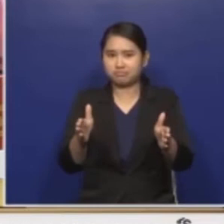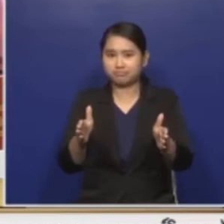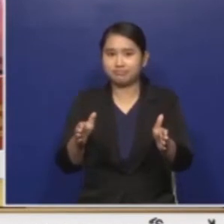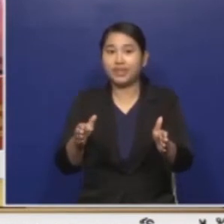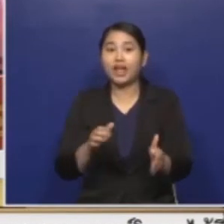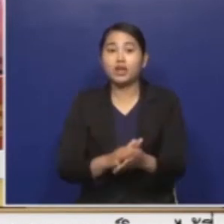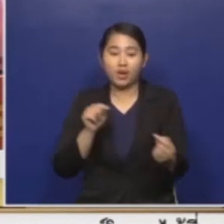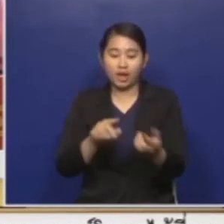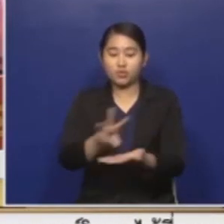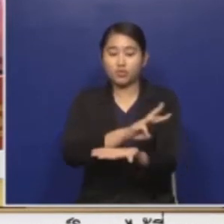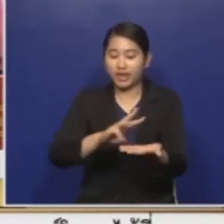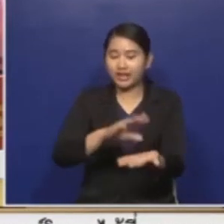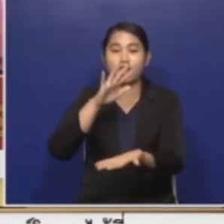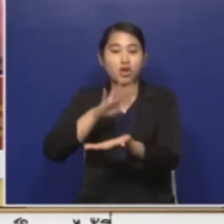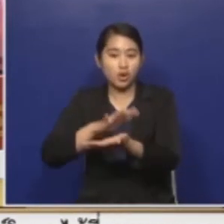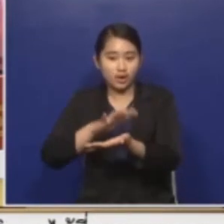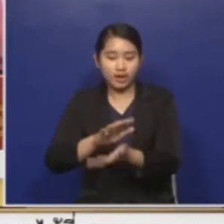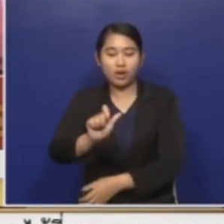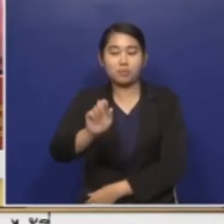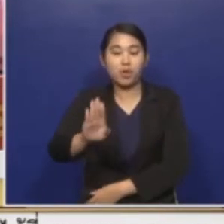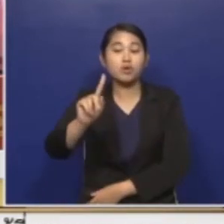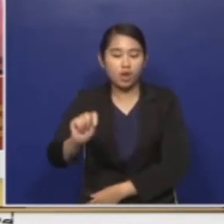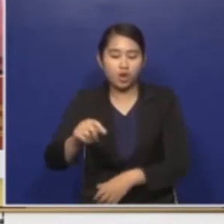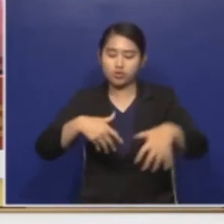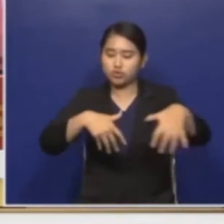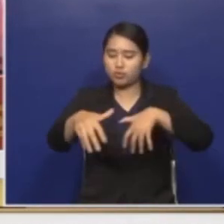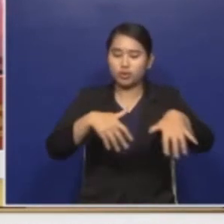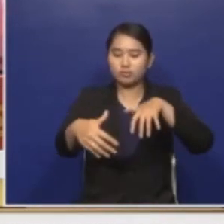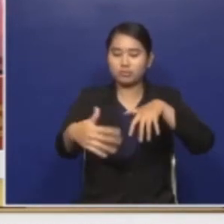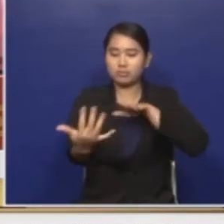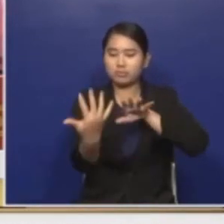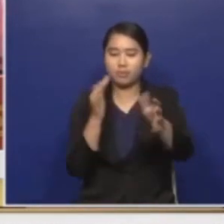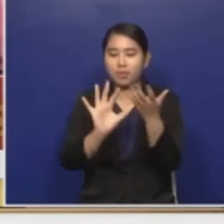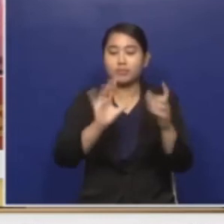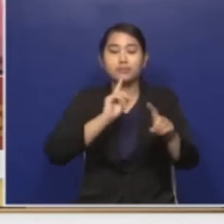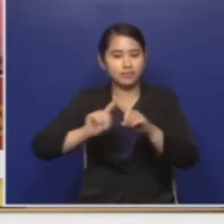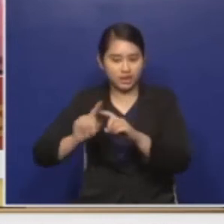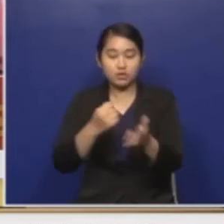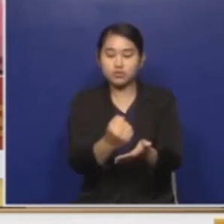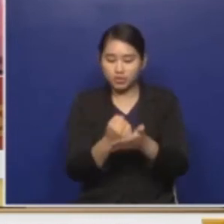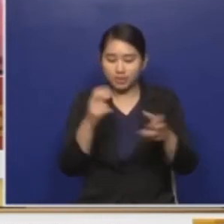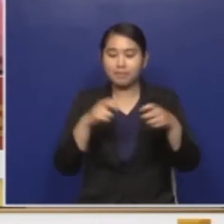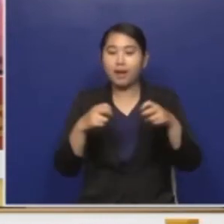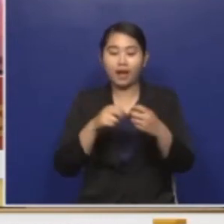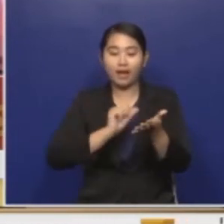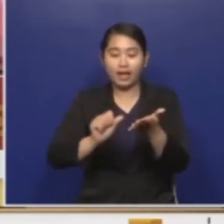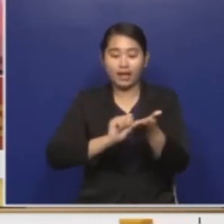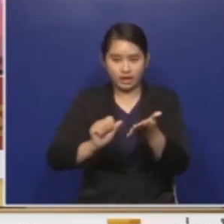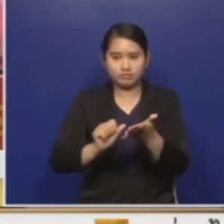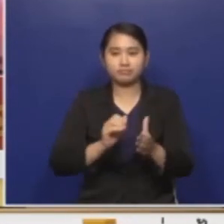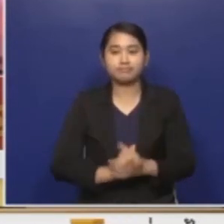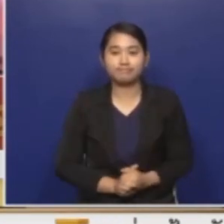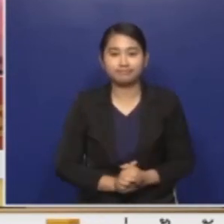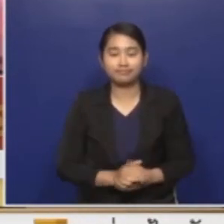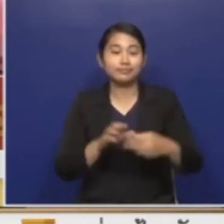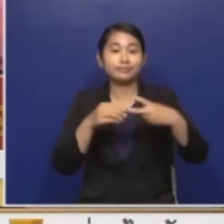คนิคมีโรงเรียนมีอบต.มีชุมชนมากมายนะครับก็อยากจะให้แก้ไขในเรื่องนี้โดยเร่งด่วนในส่วนของเรื่องที่2